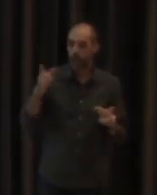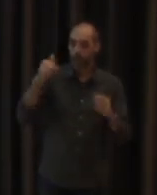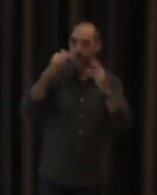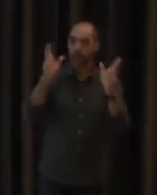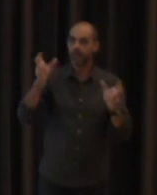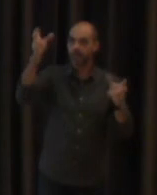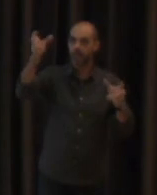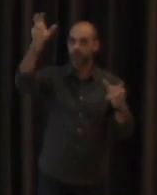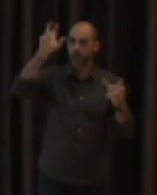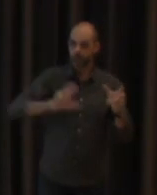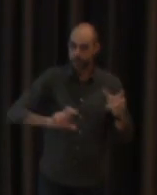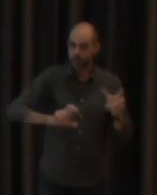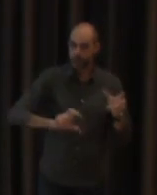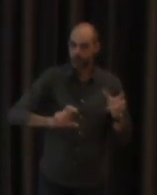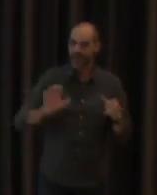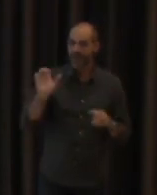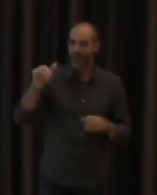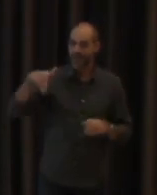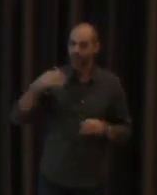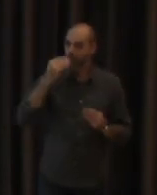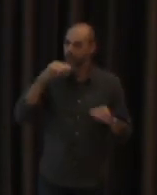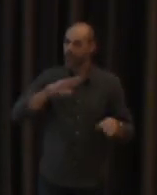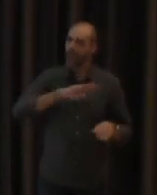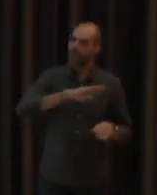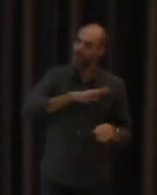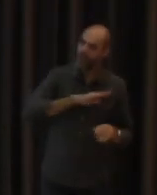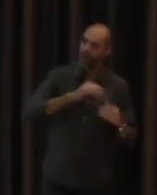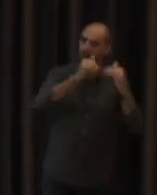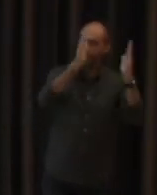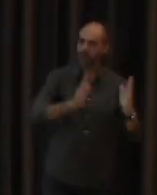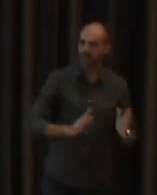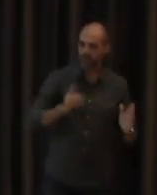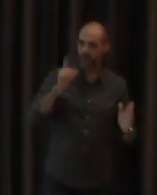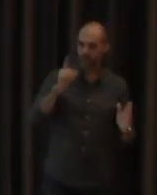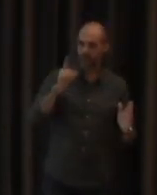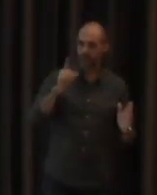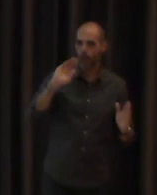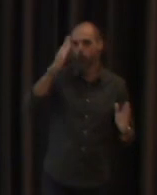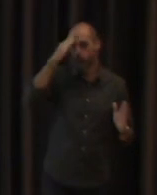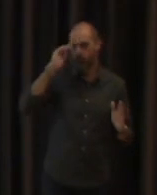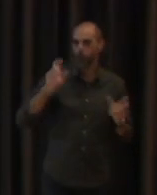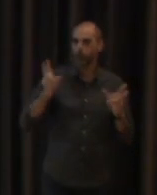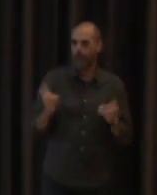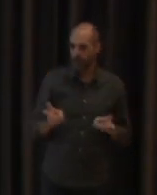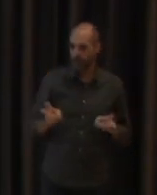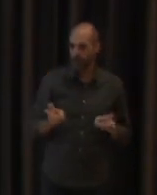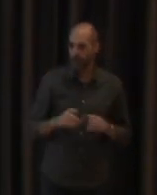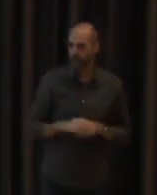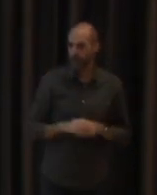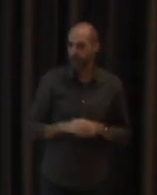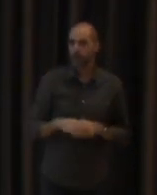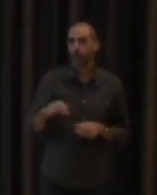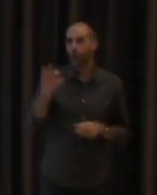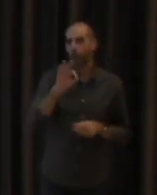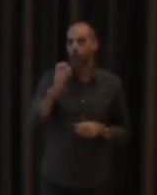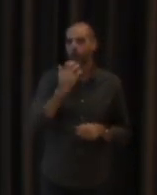de l'edifici. I ara fixeu-vos que és el complement d'una gàrgola que és el subjecte postverbal que trobem amb el verb caure. O un